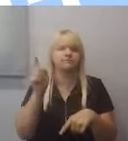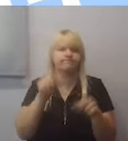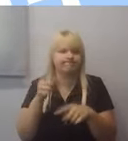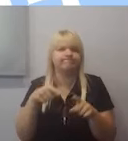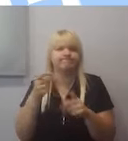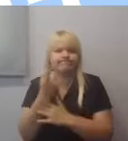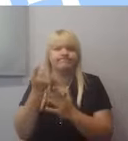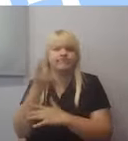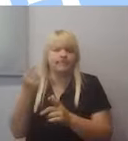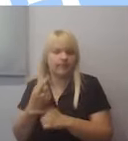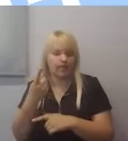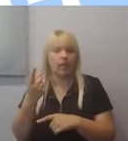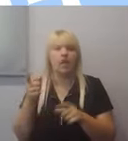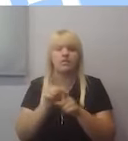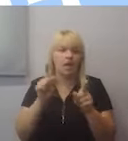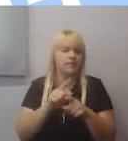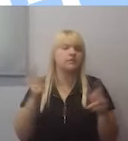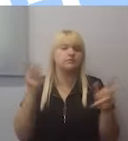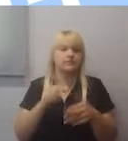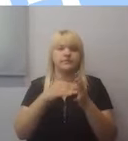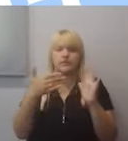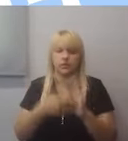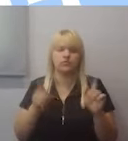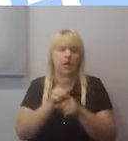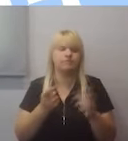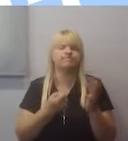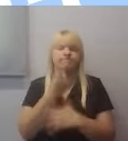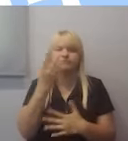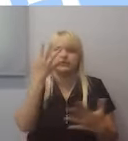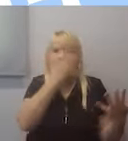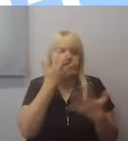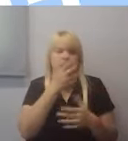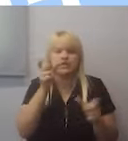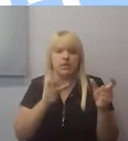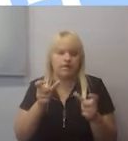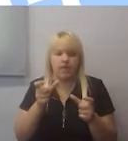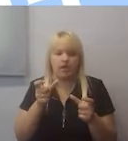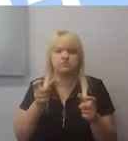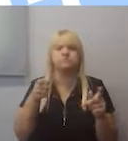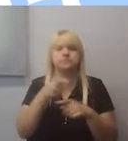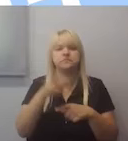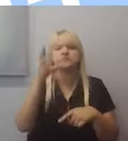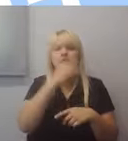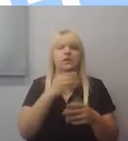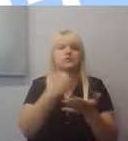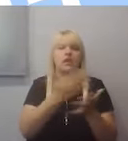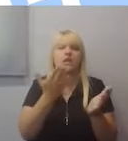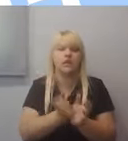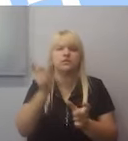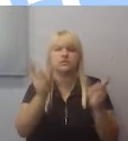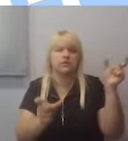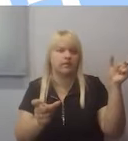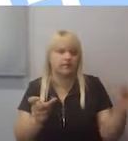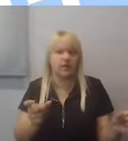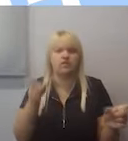situācijās un te ļoti labi var sadalīt cilvēkus viens ir tas tā adresēts vairāk lienei